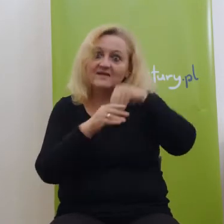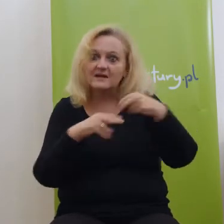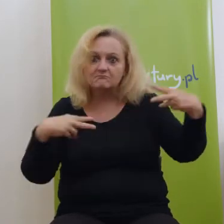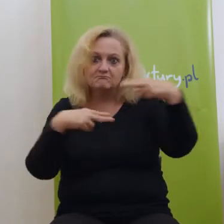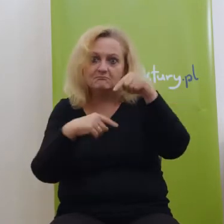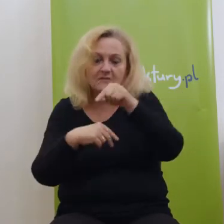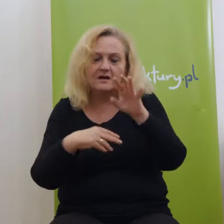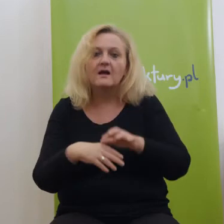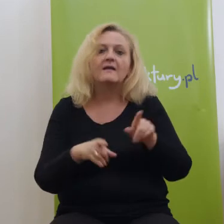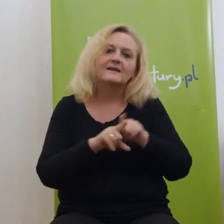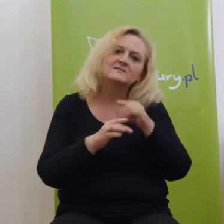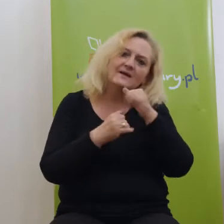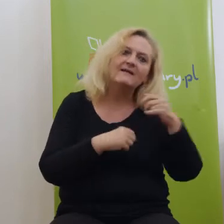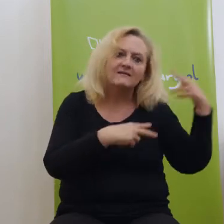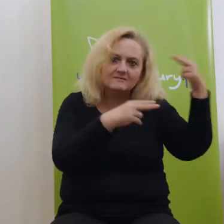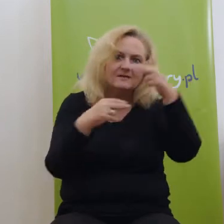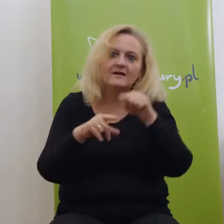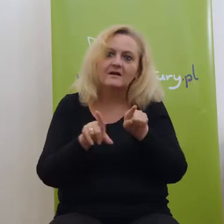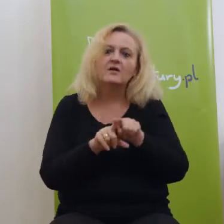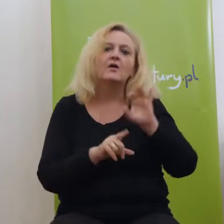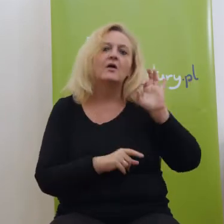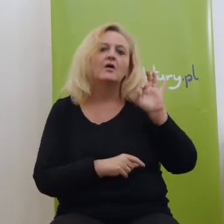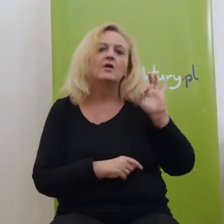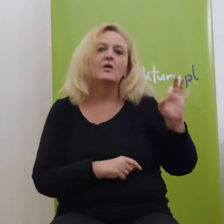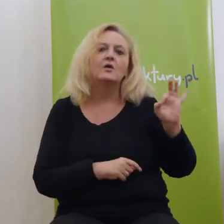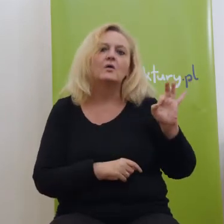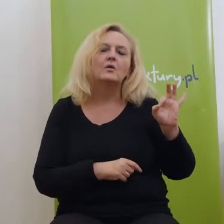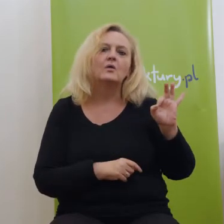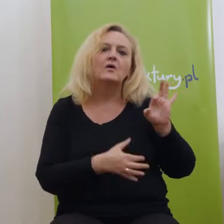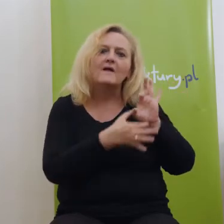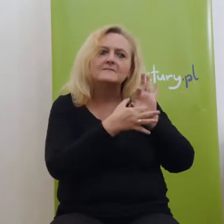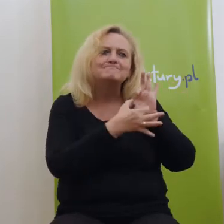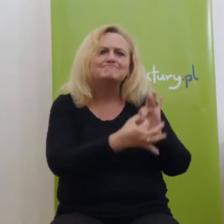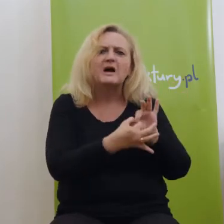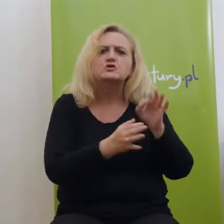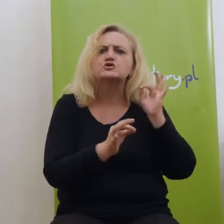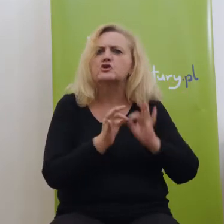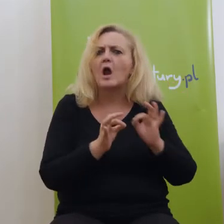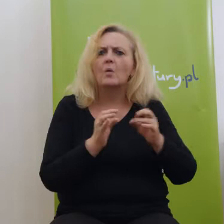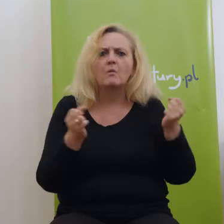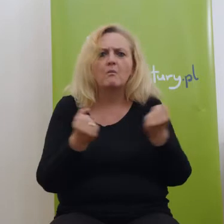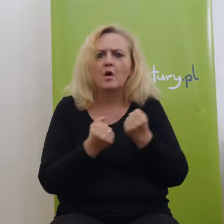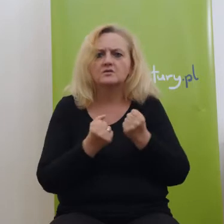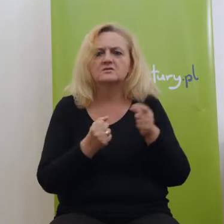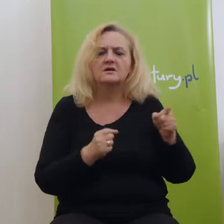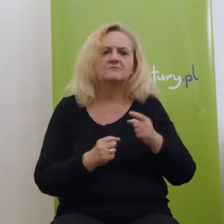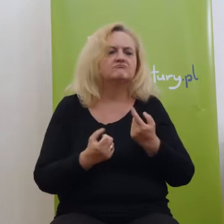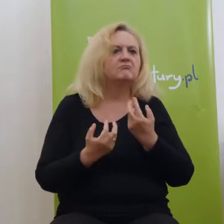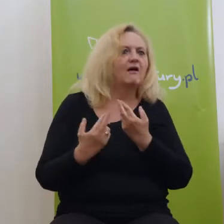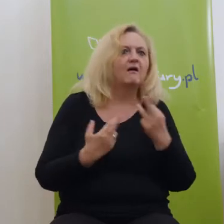jak i w wielu innych, twoje przywiązanie do szczegółu. to widać w sposobie narracji,